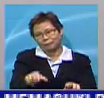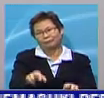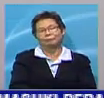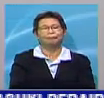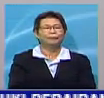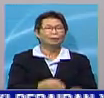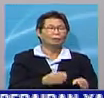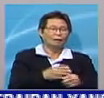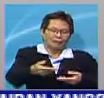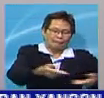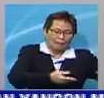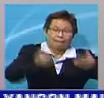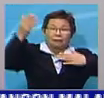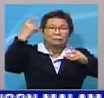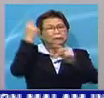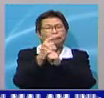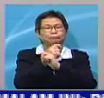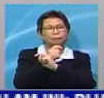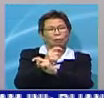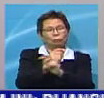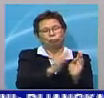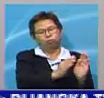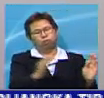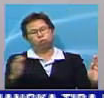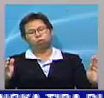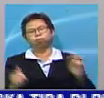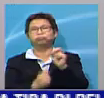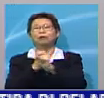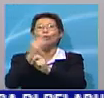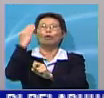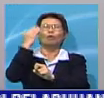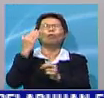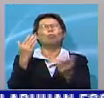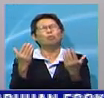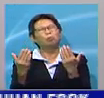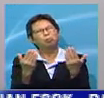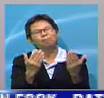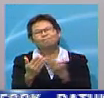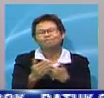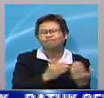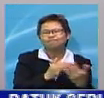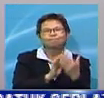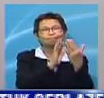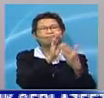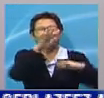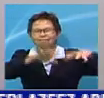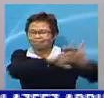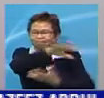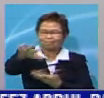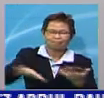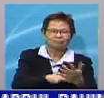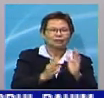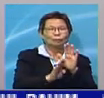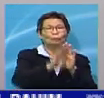sektor perdagangan Malaysia kekal berdaya tahan sepanjang tahun lalu meskipun berdepan ketidaktentuan Global jumlah dagangan berkembang